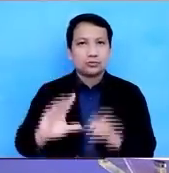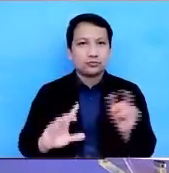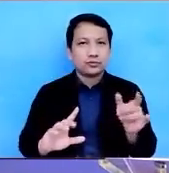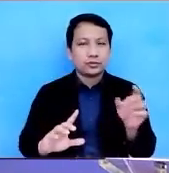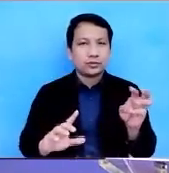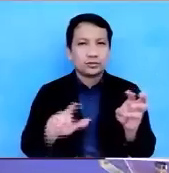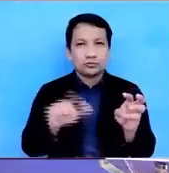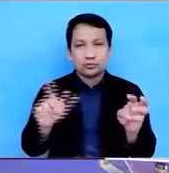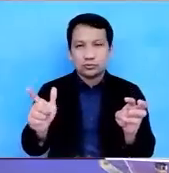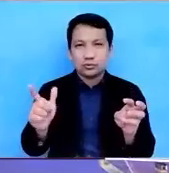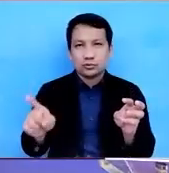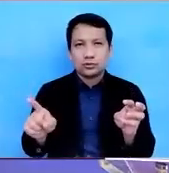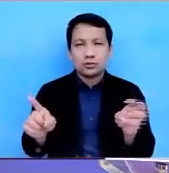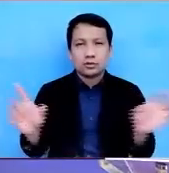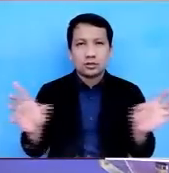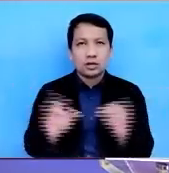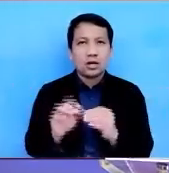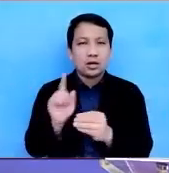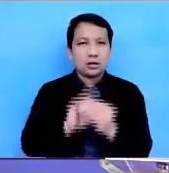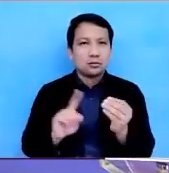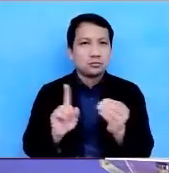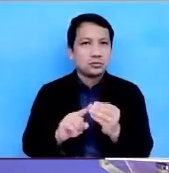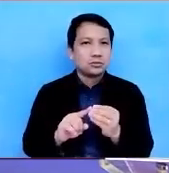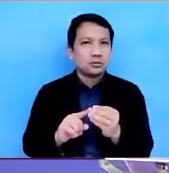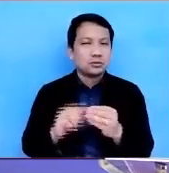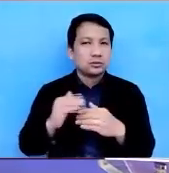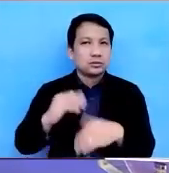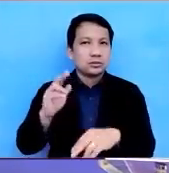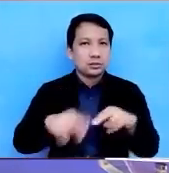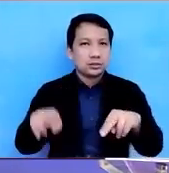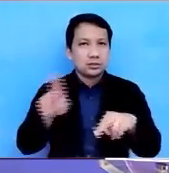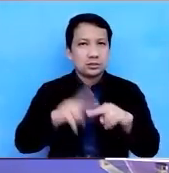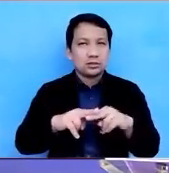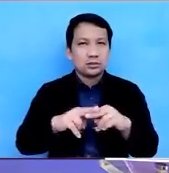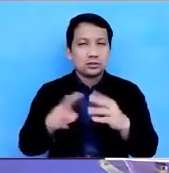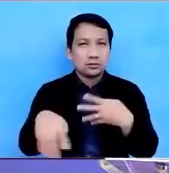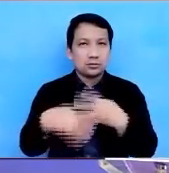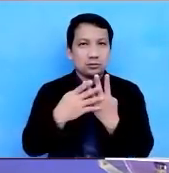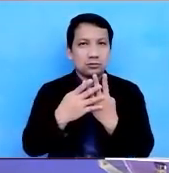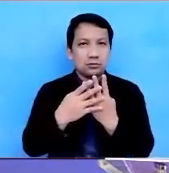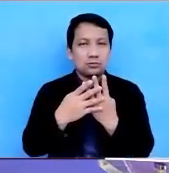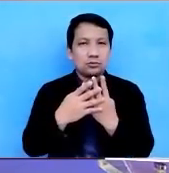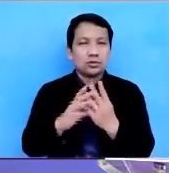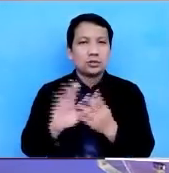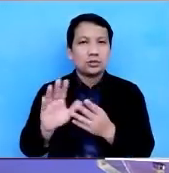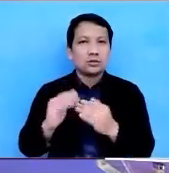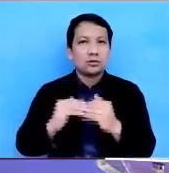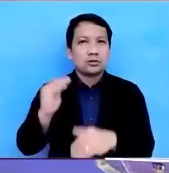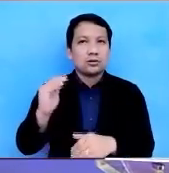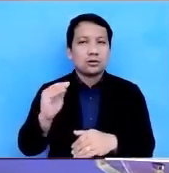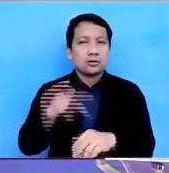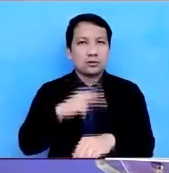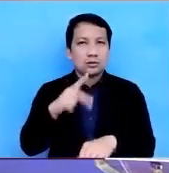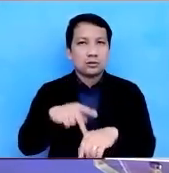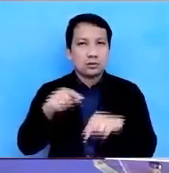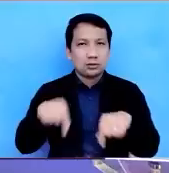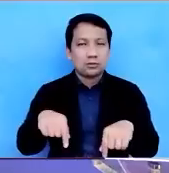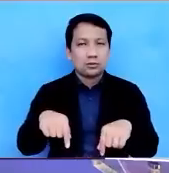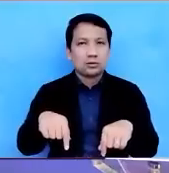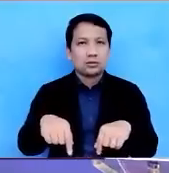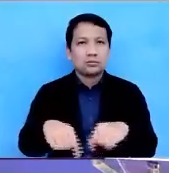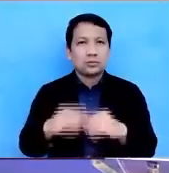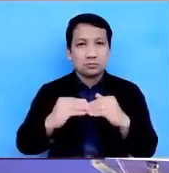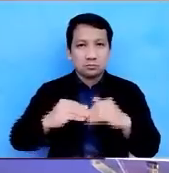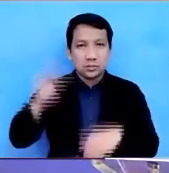2021. Kung tutusin nga, wala nang matadagdag pa sa kulong ni Janet Napoles dahil sa Pilipinas, nakasadang maximum